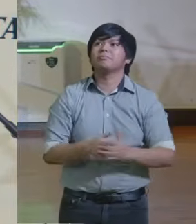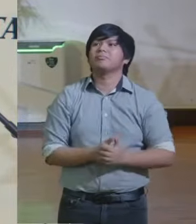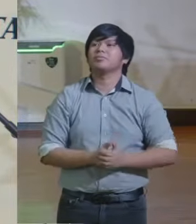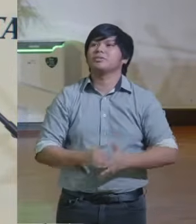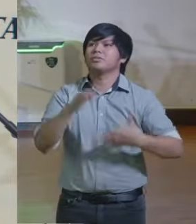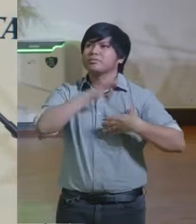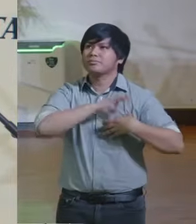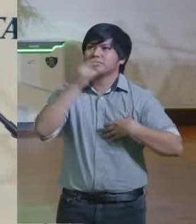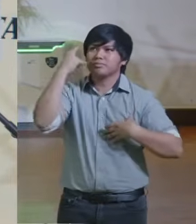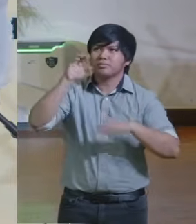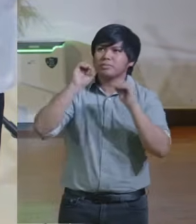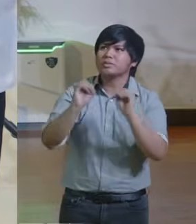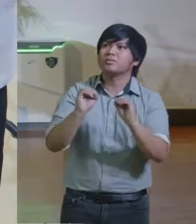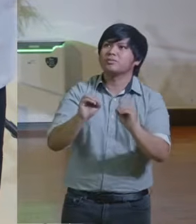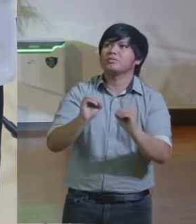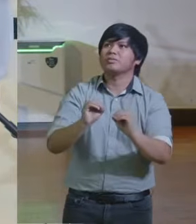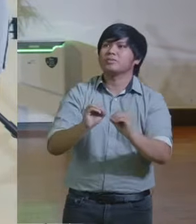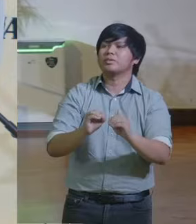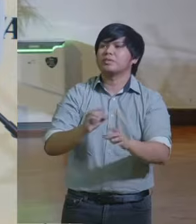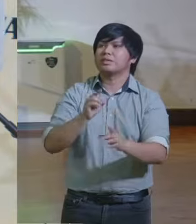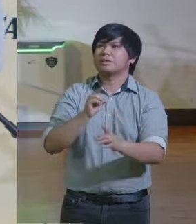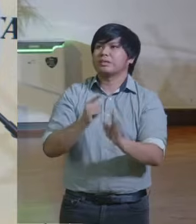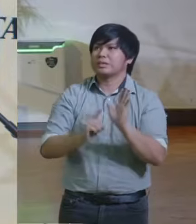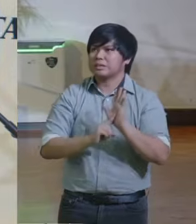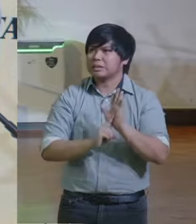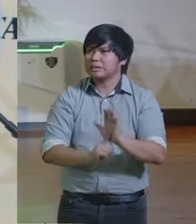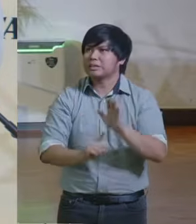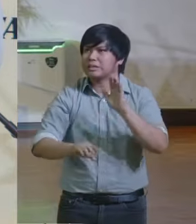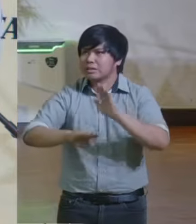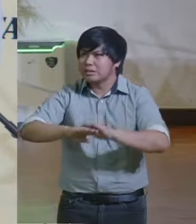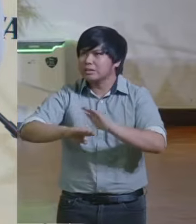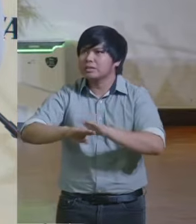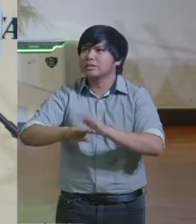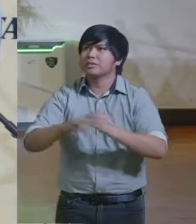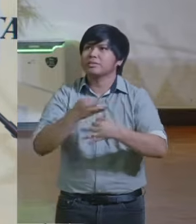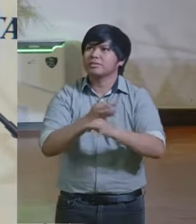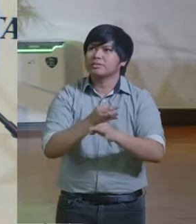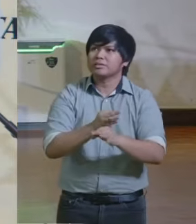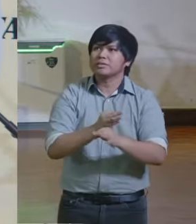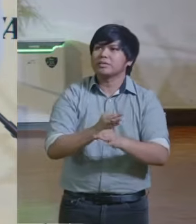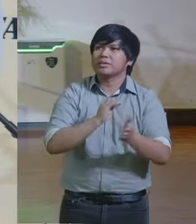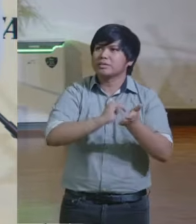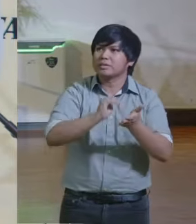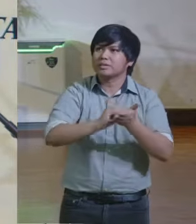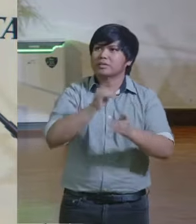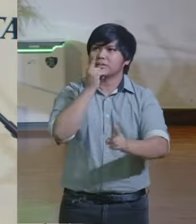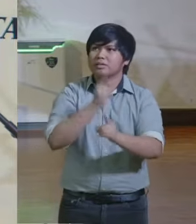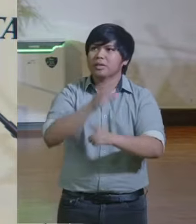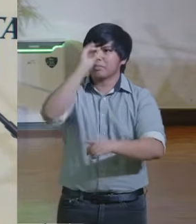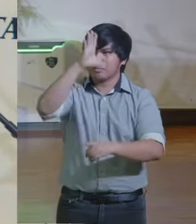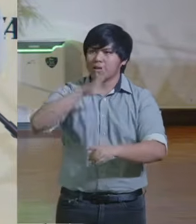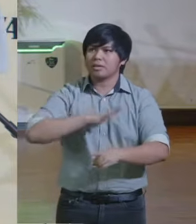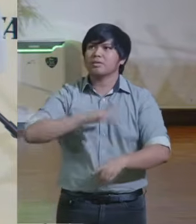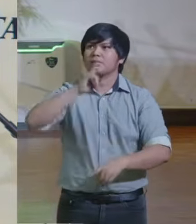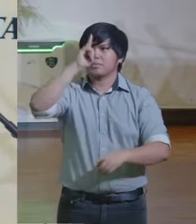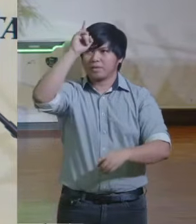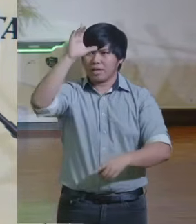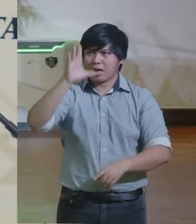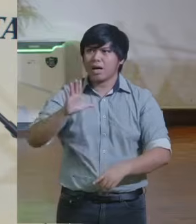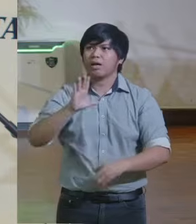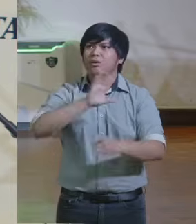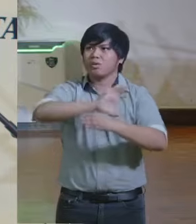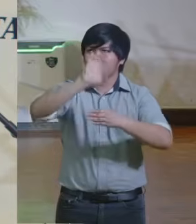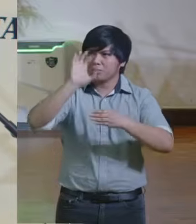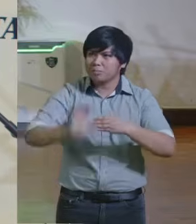God and profitable for teaching, for reproof, for correction, and for training in righteousness, that the man of God may be complete,